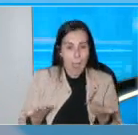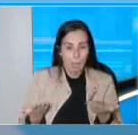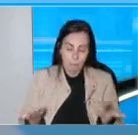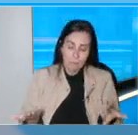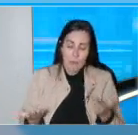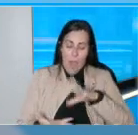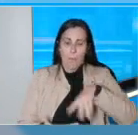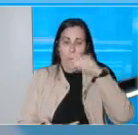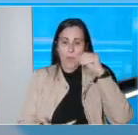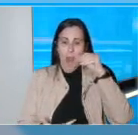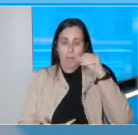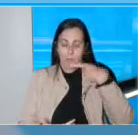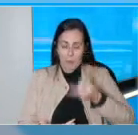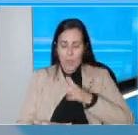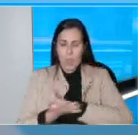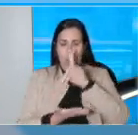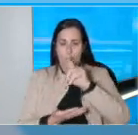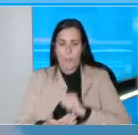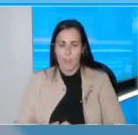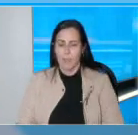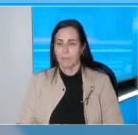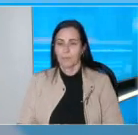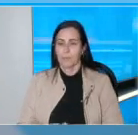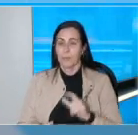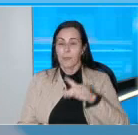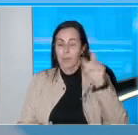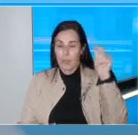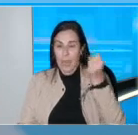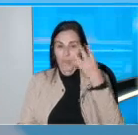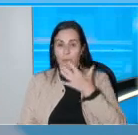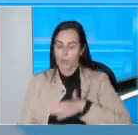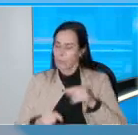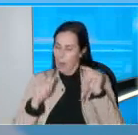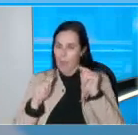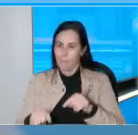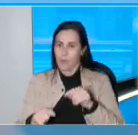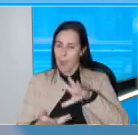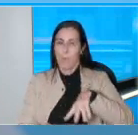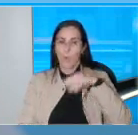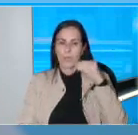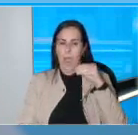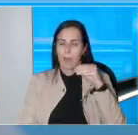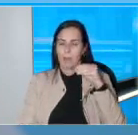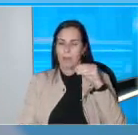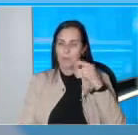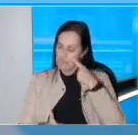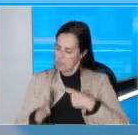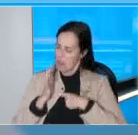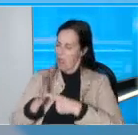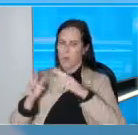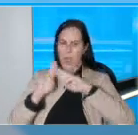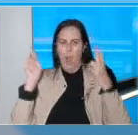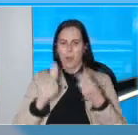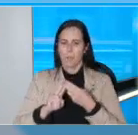שהזכרת, למונדיאל בנובמבר הבא בקטר, כאשר הקטרים רוצים לבוא למונדיאל הזה, להראות